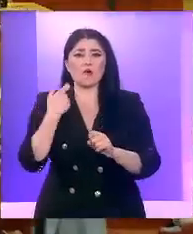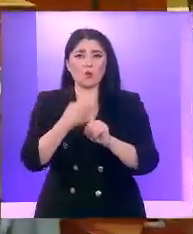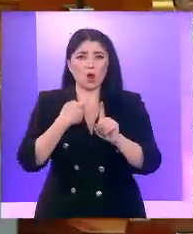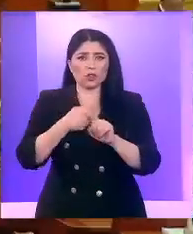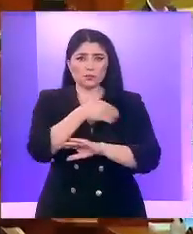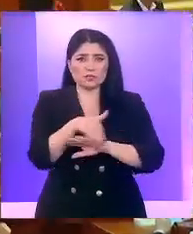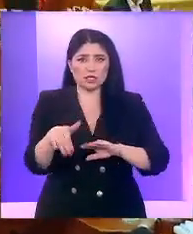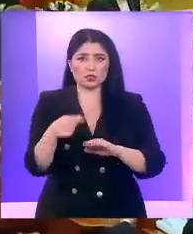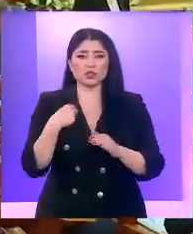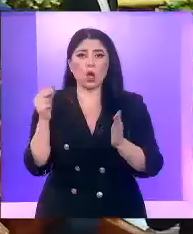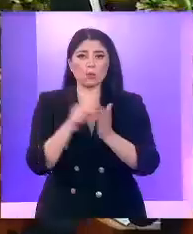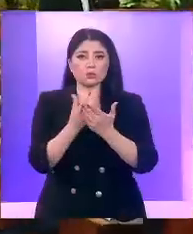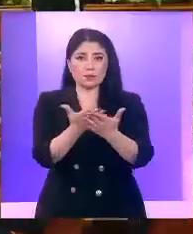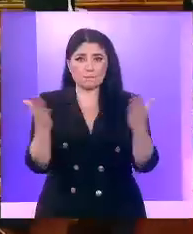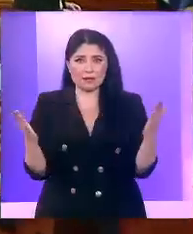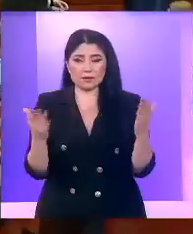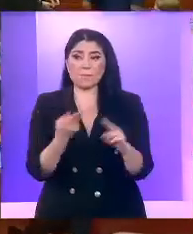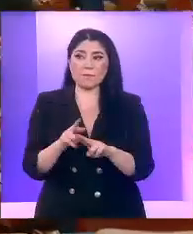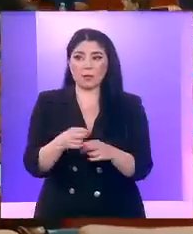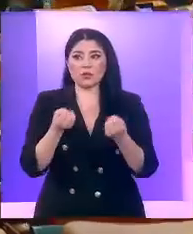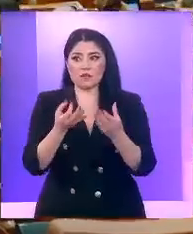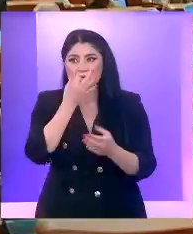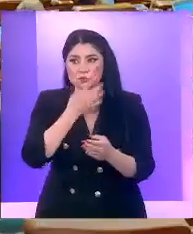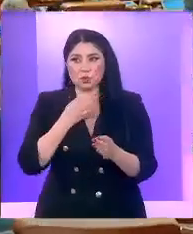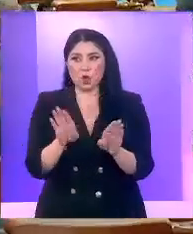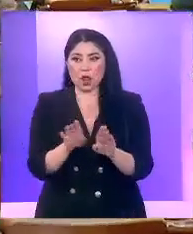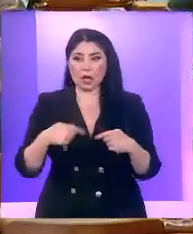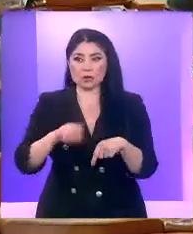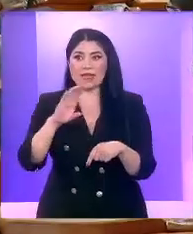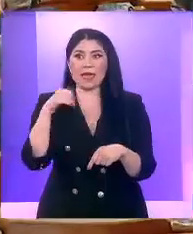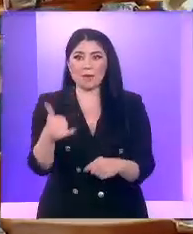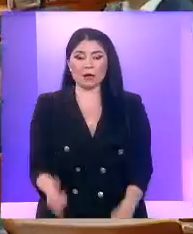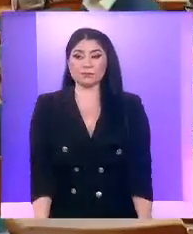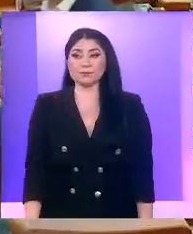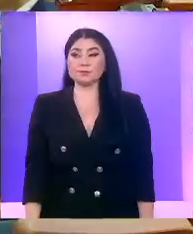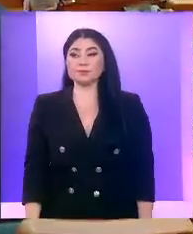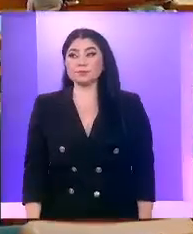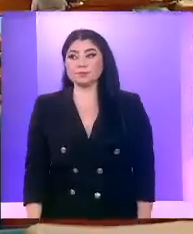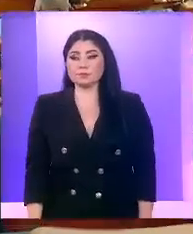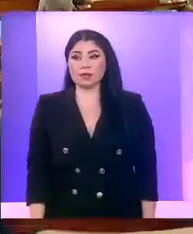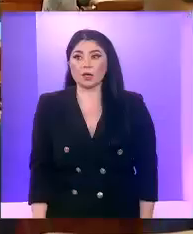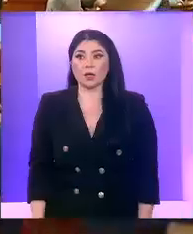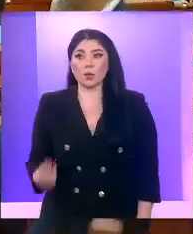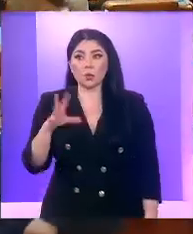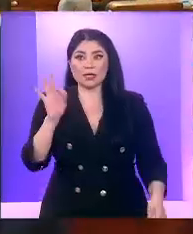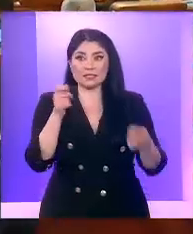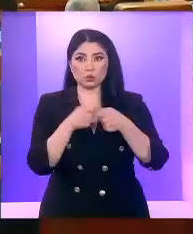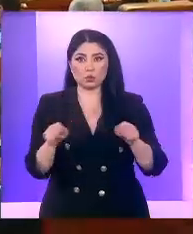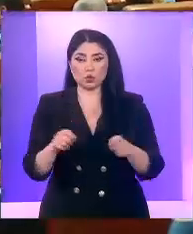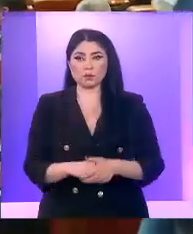stradă și le-au afișat în plen. Are mai multe detalii colega noastră, Emma Stoica. Emma, ce date ai? Bun găsit